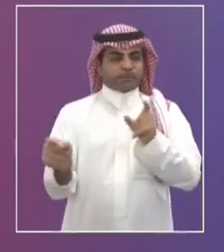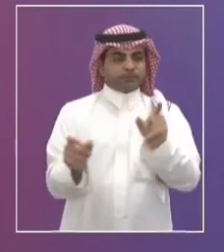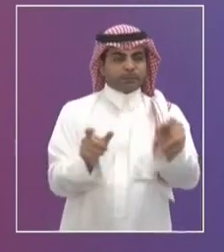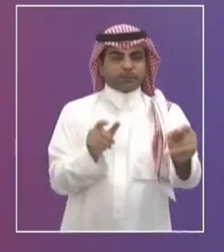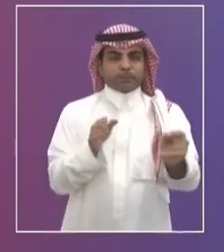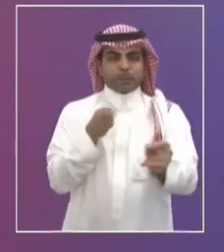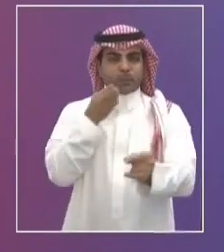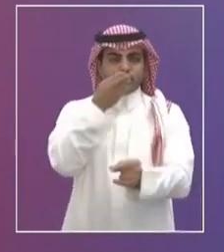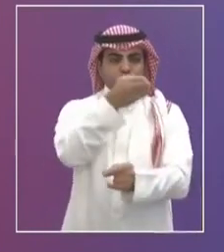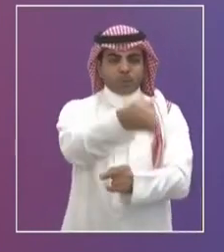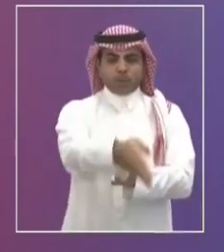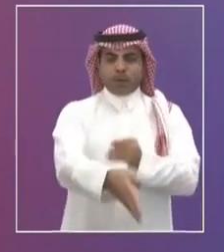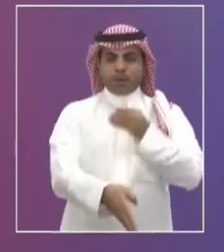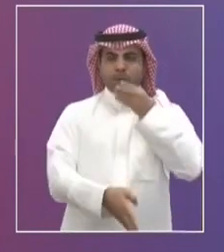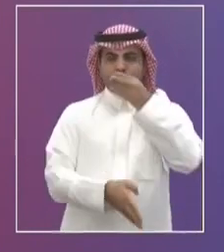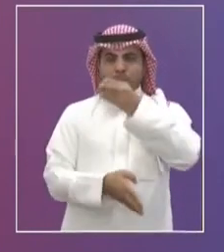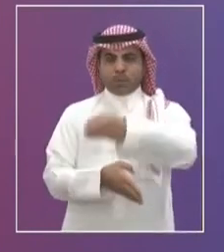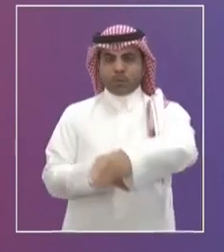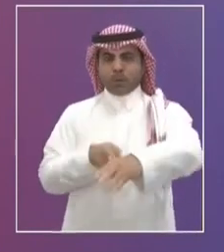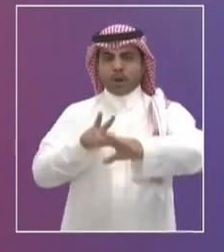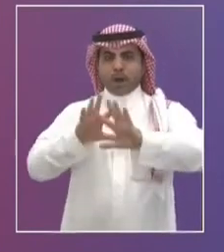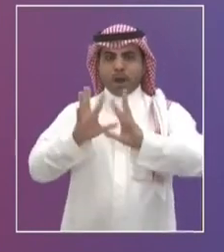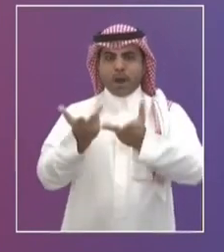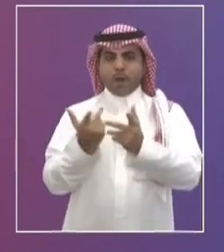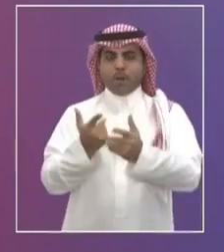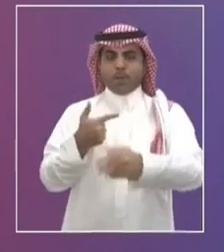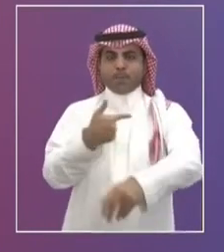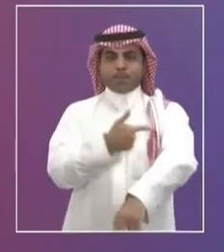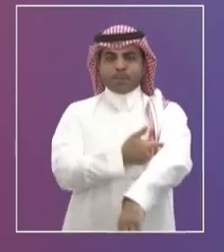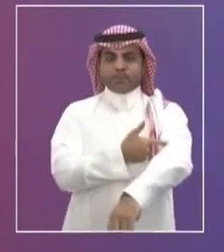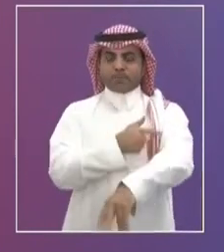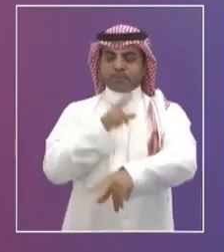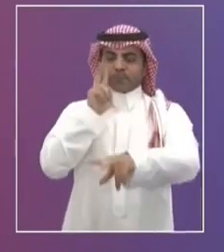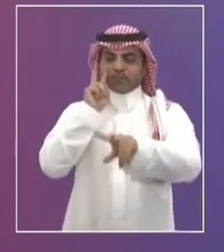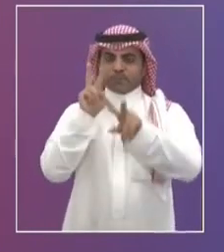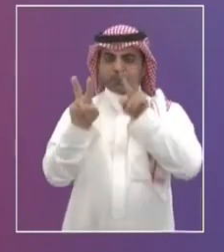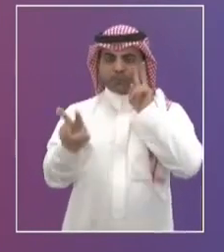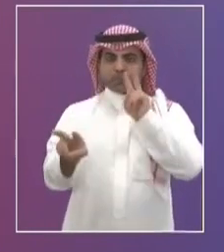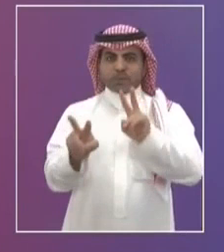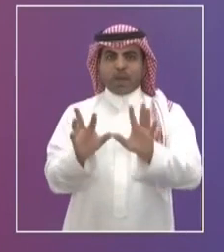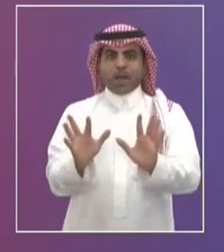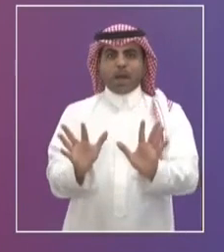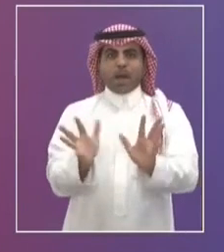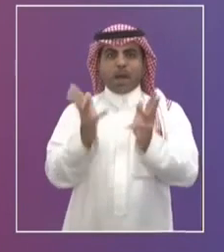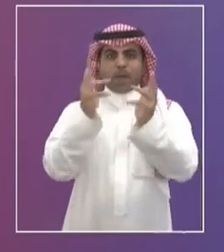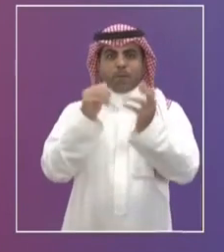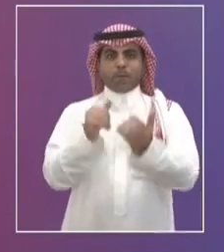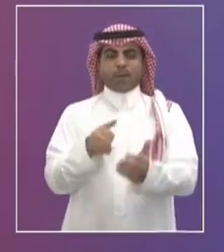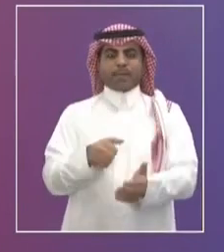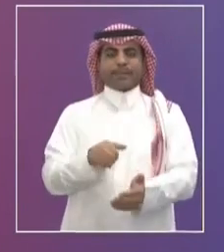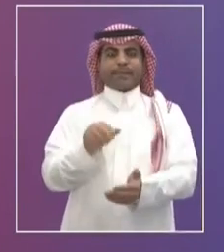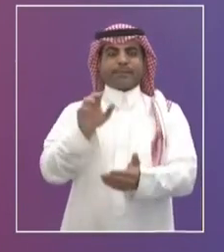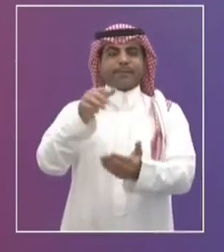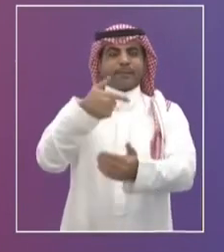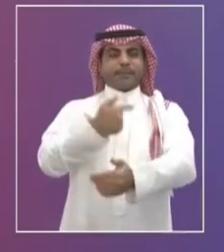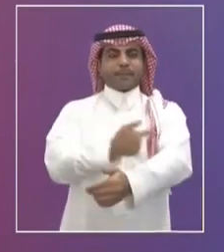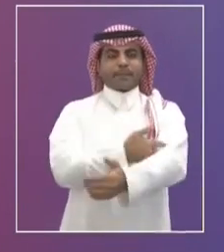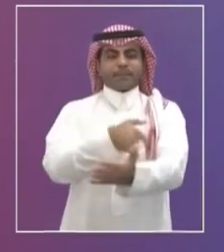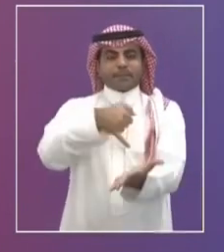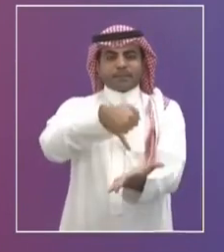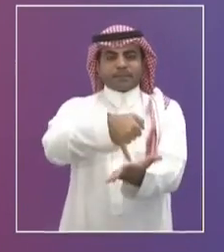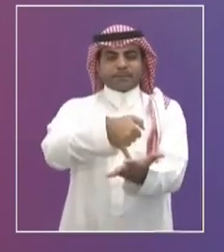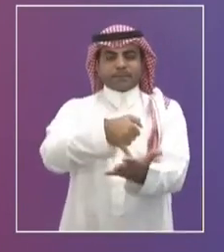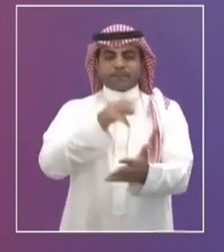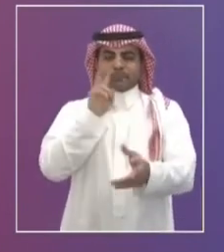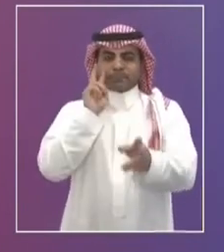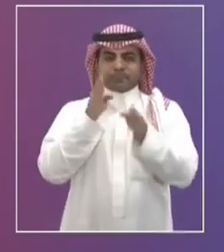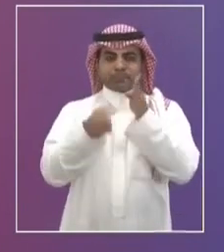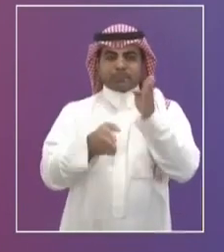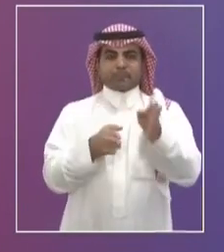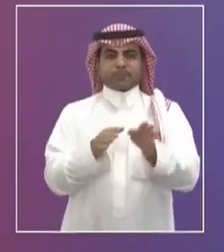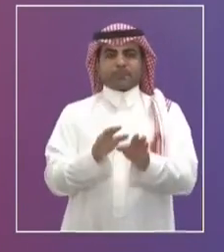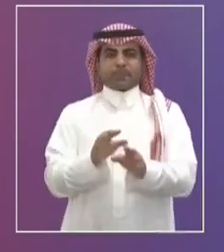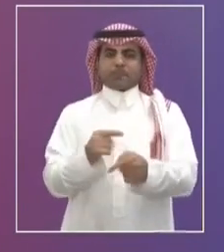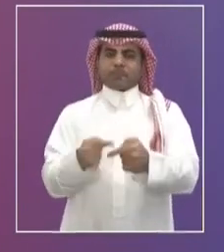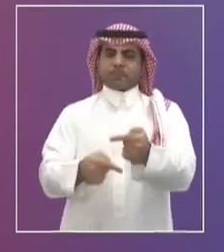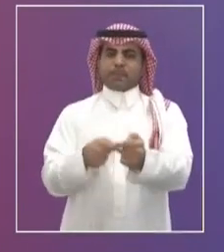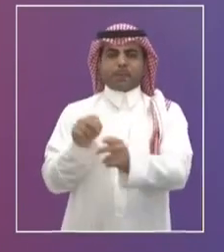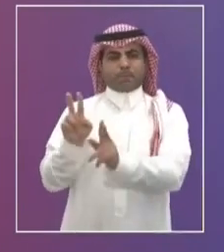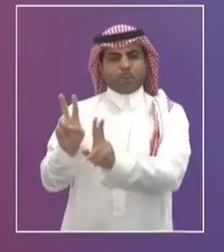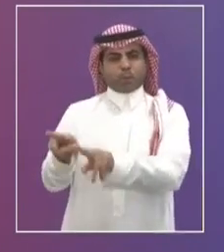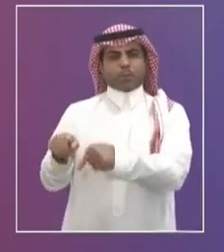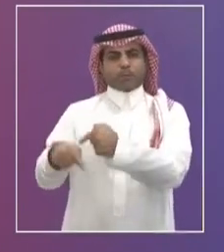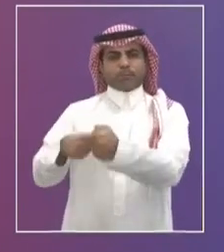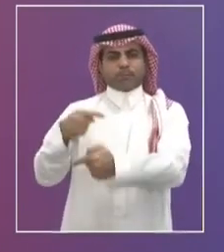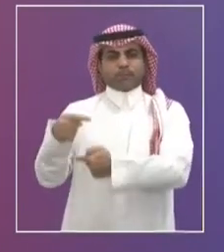إجراءات سريرية مثلا للحالات اللي في المستشفيات أو في عيادات مخصصة لتلقي الحالات، هذا مستمر،